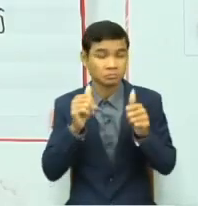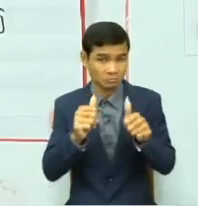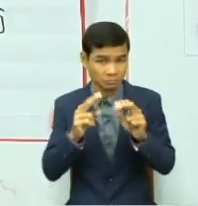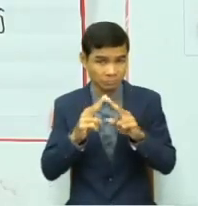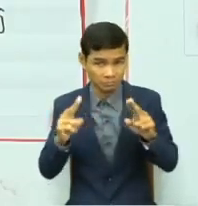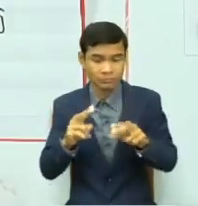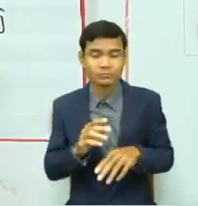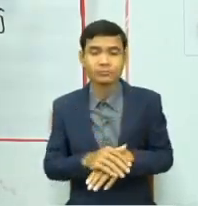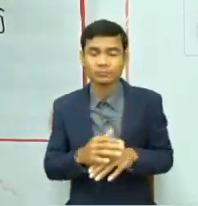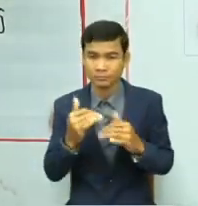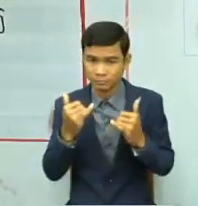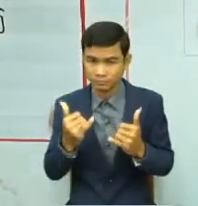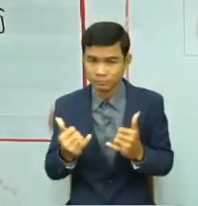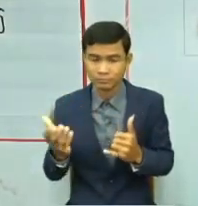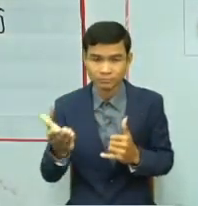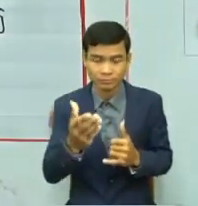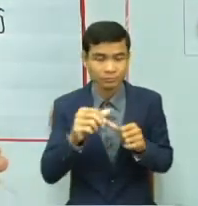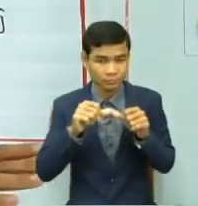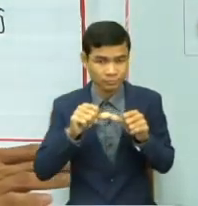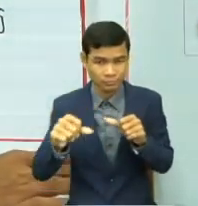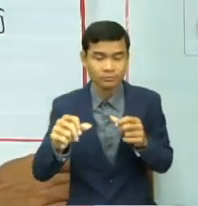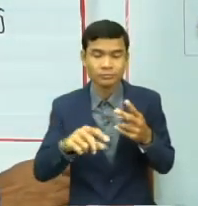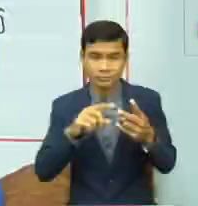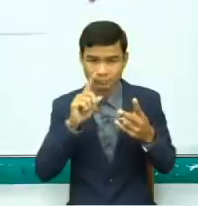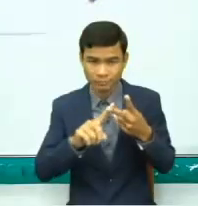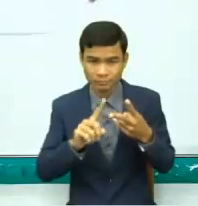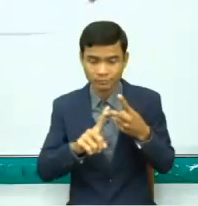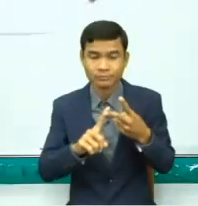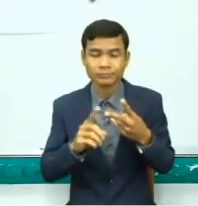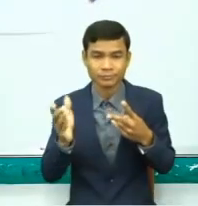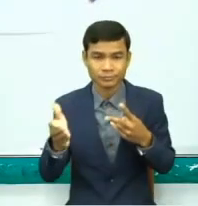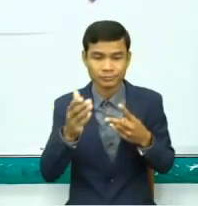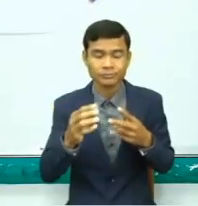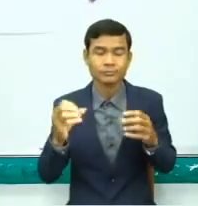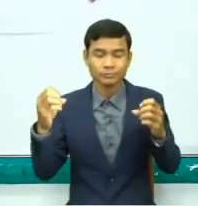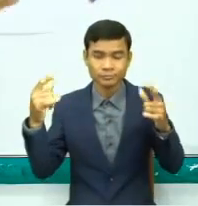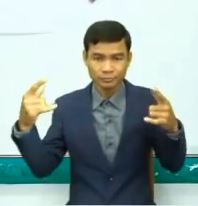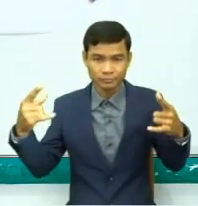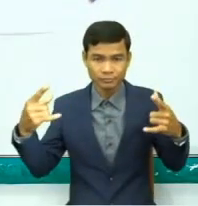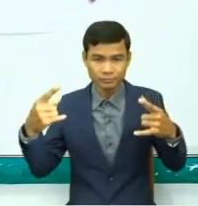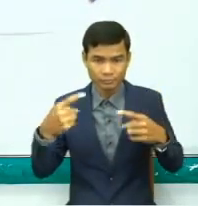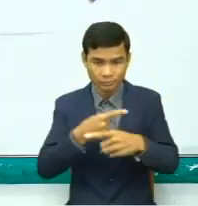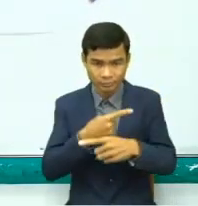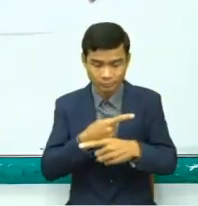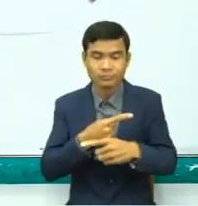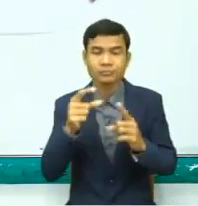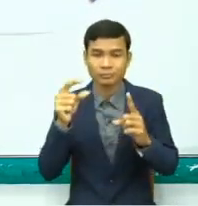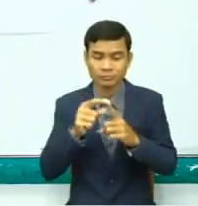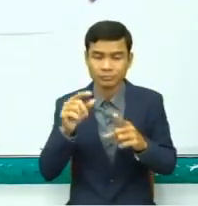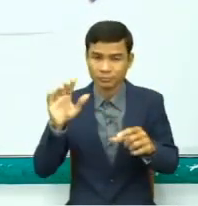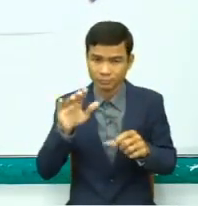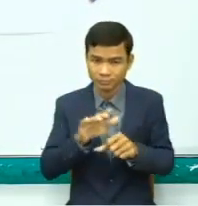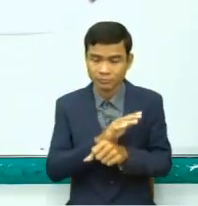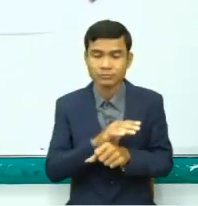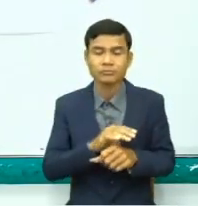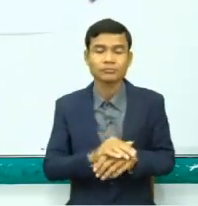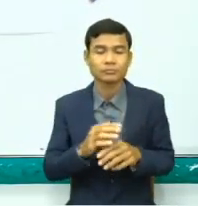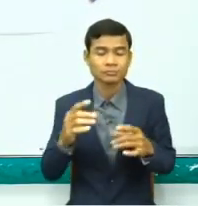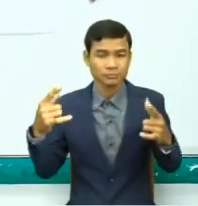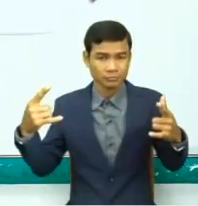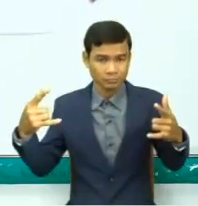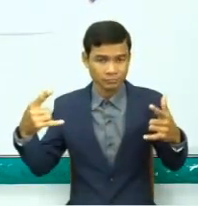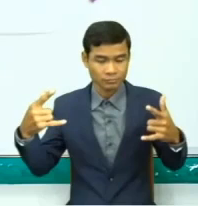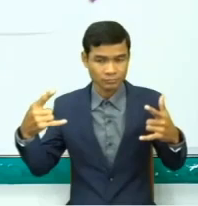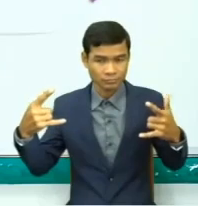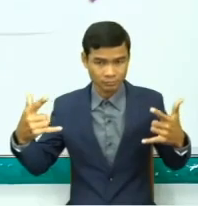là con, chà, tả lỡ. Dù mân tơ tơ lùm hạt tì bí, chơi rô bạc đi xăm nằm bịa bình. Chà, chẳng con mơ mớ, tài ná tới bịa